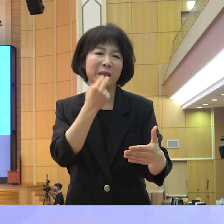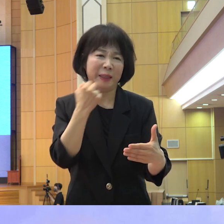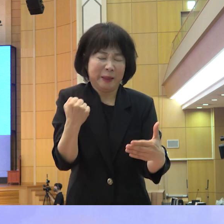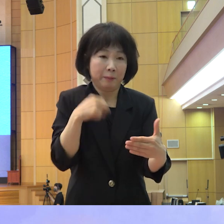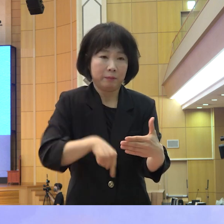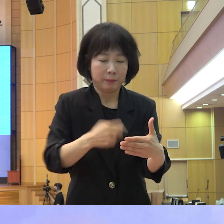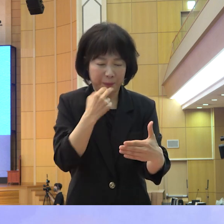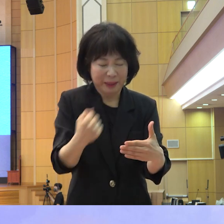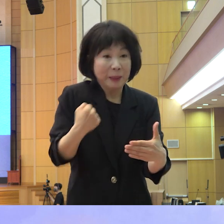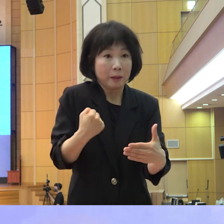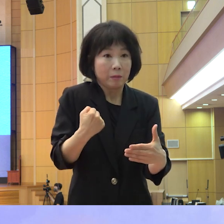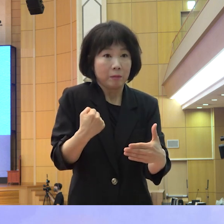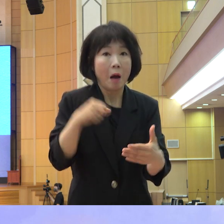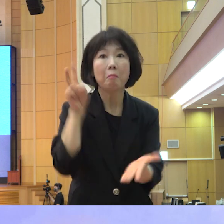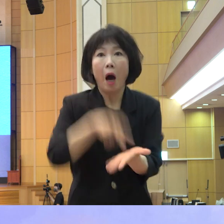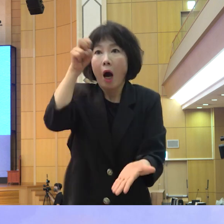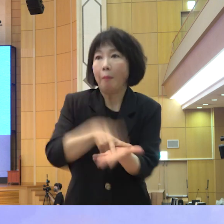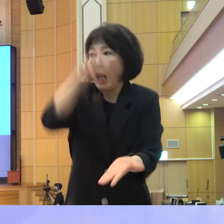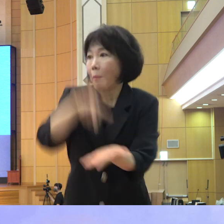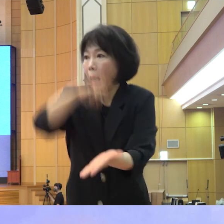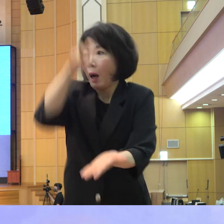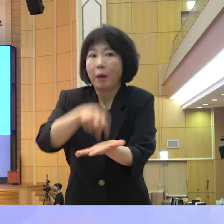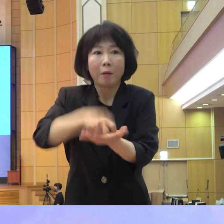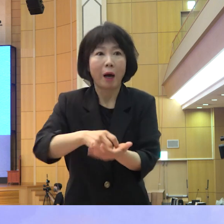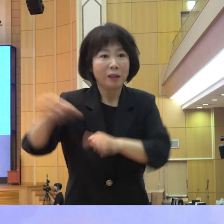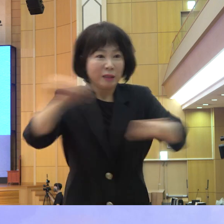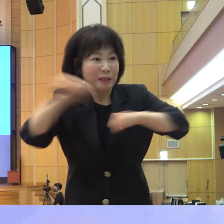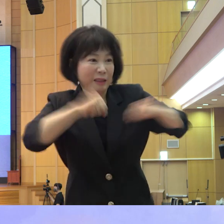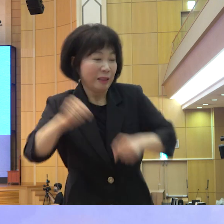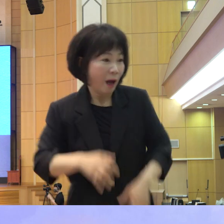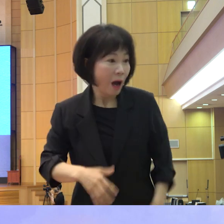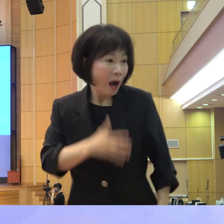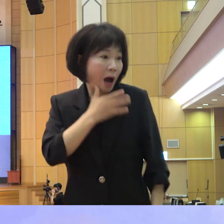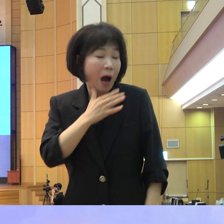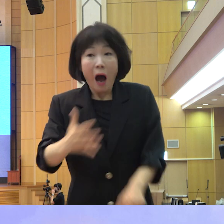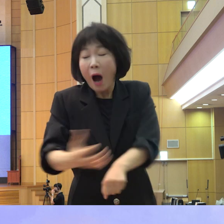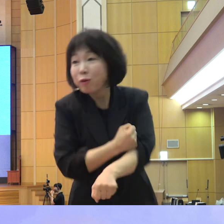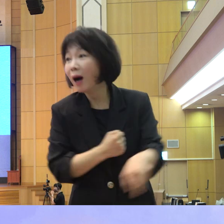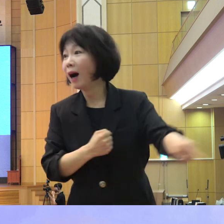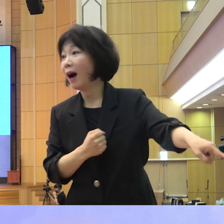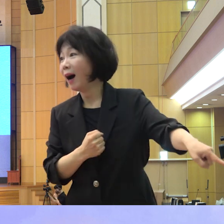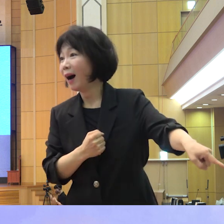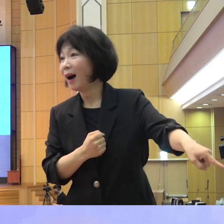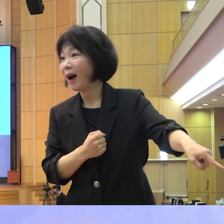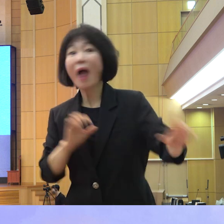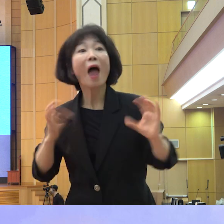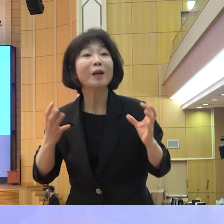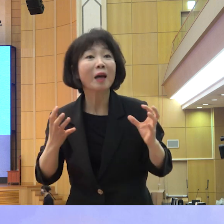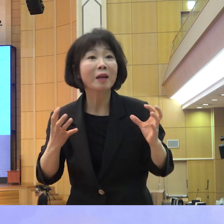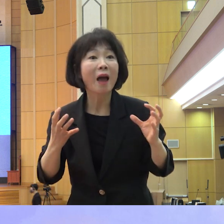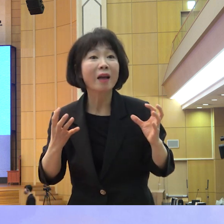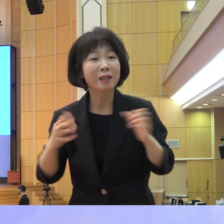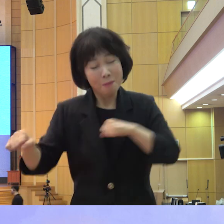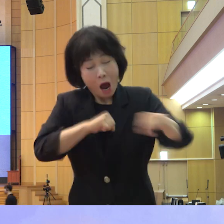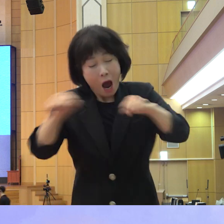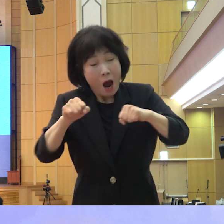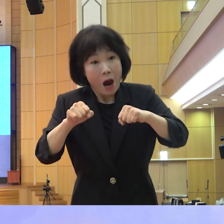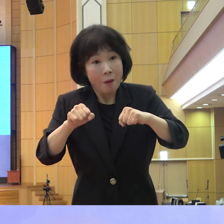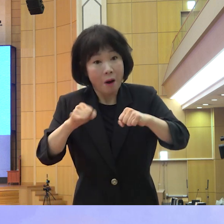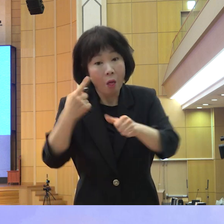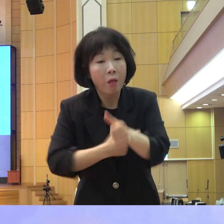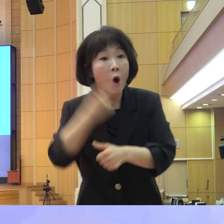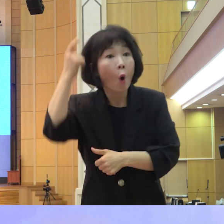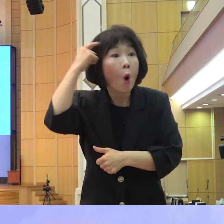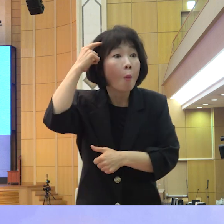여러분, 사람이 뛰고 어린아이였을 때 뛰고 막 놀고 소리 지르고 해야 이 뇌가 발달한다는